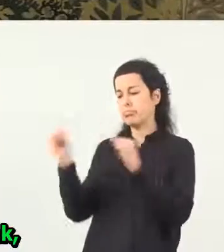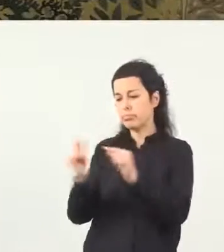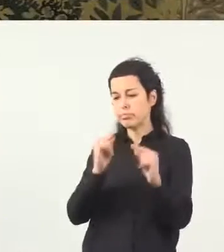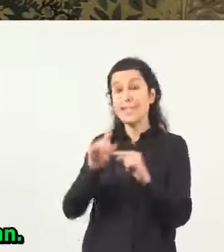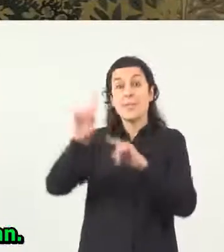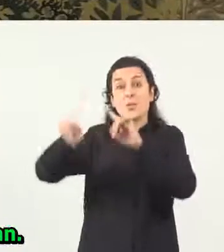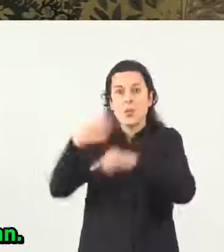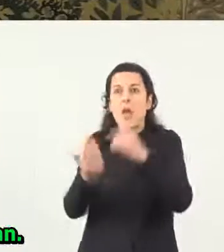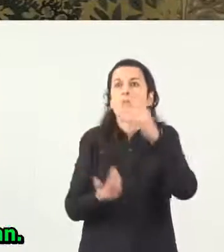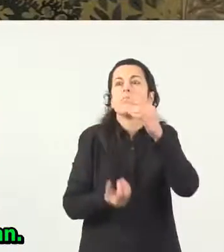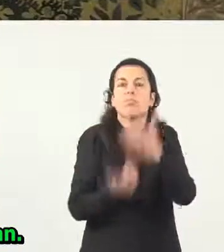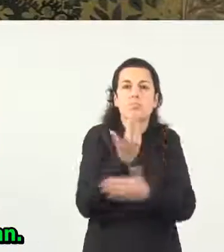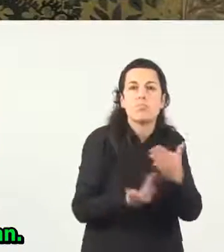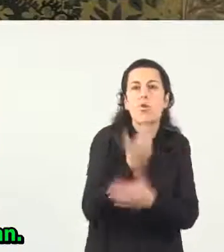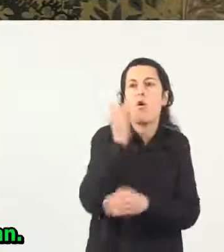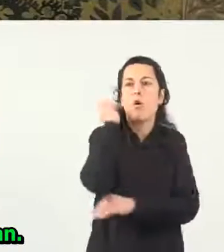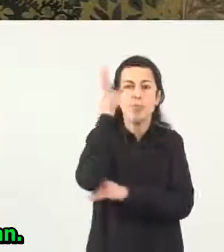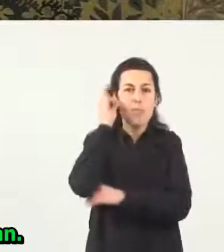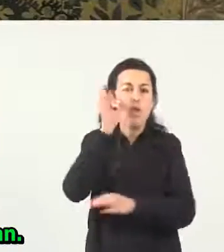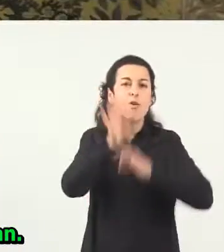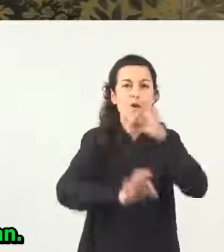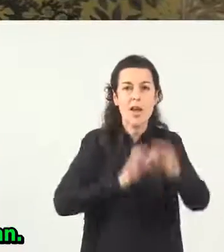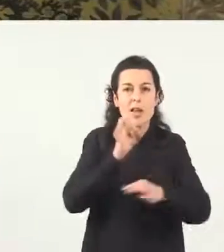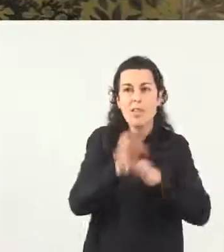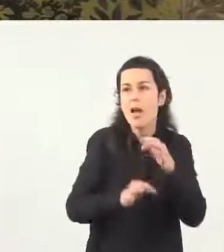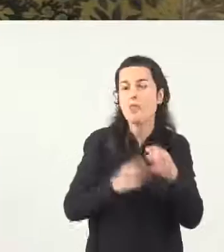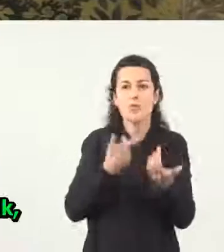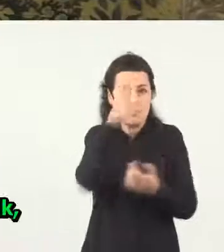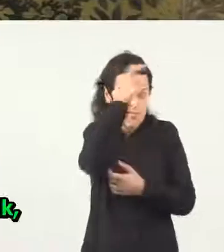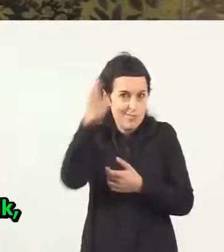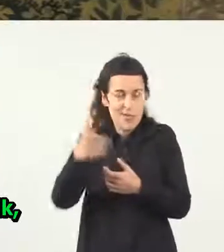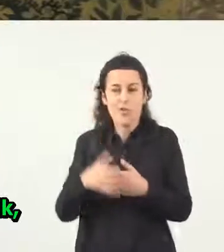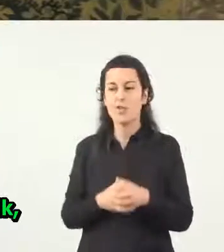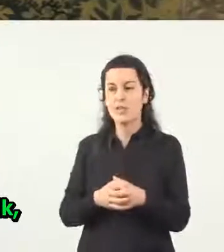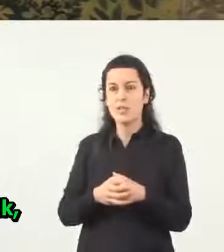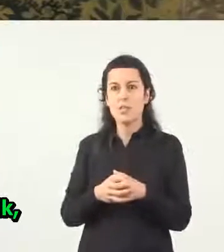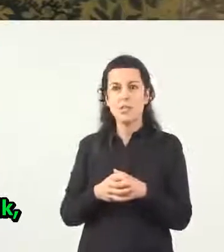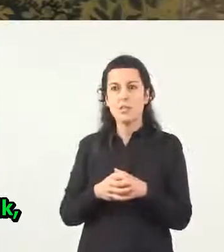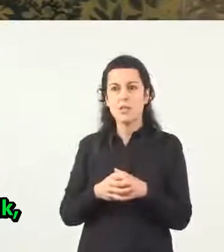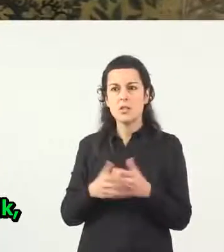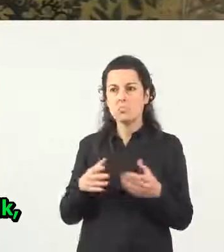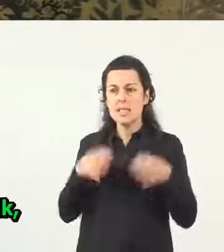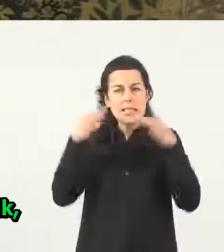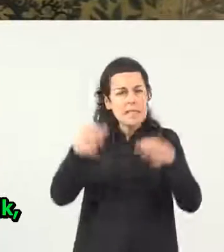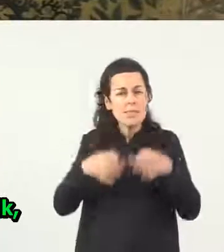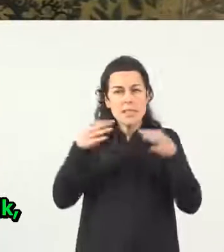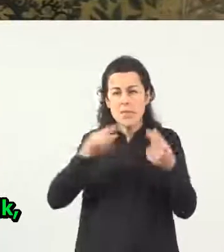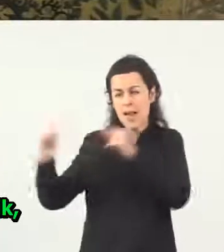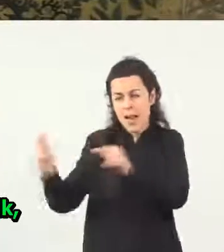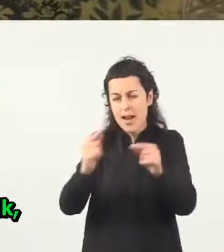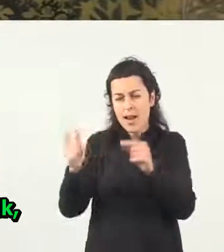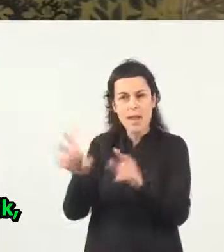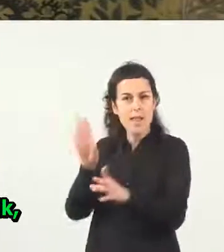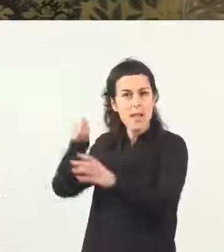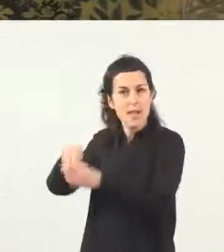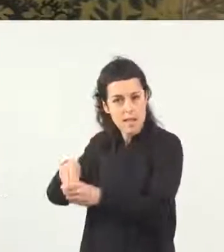genituen hitzaldiak, gero emateko herrian edo parte hartzeko jardunaldi batean, ezta hori zen oso beti pasatzen zen taldetik, ezta?